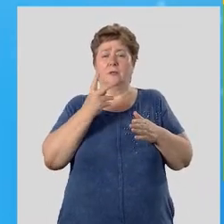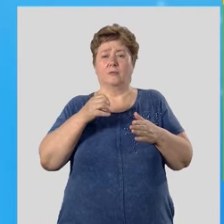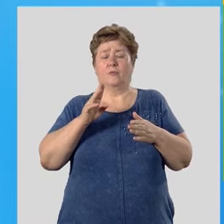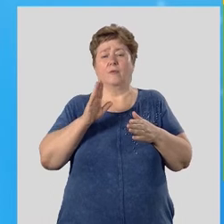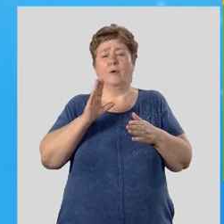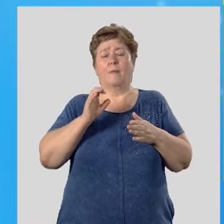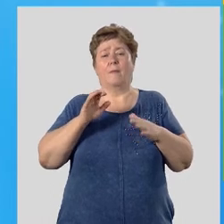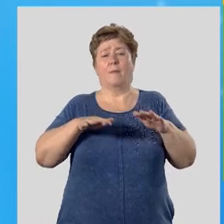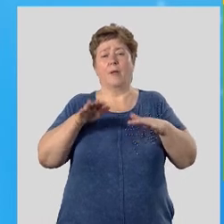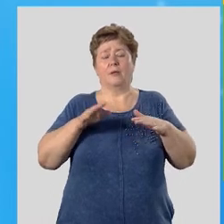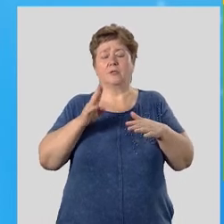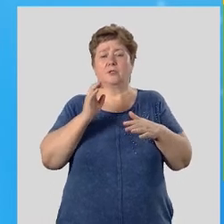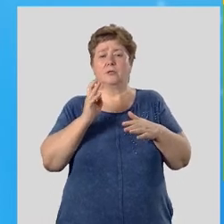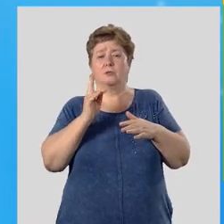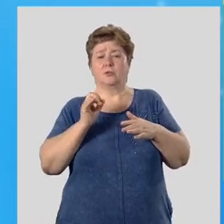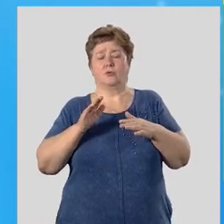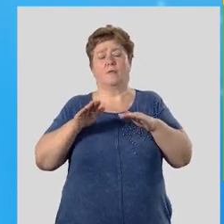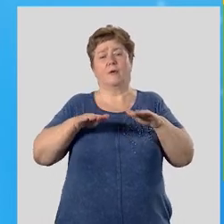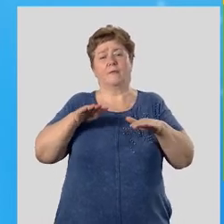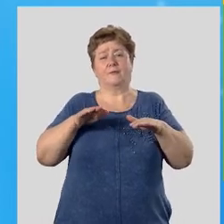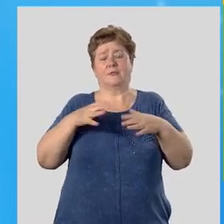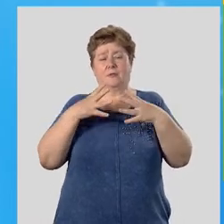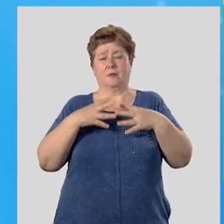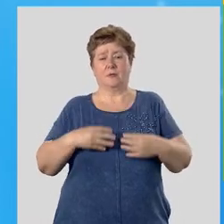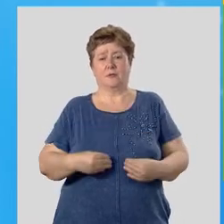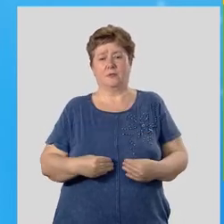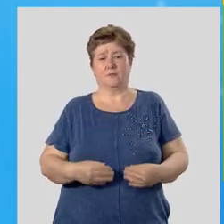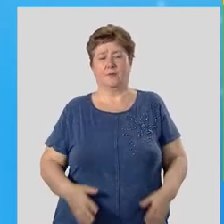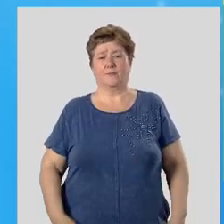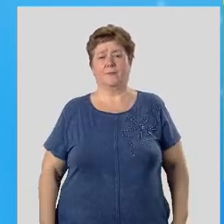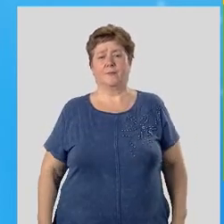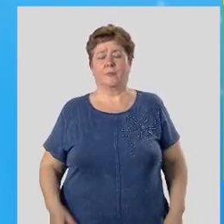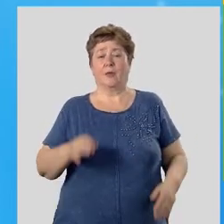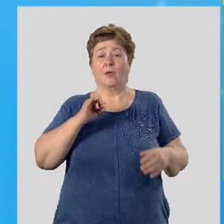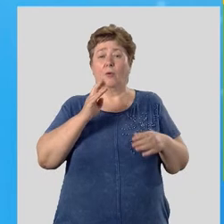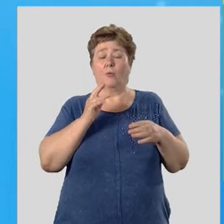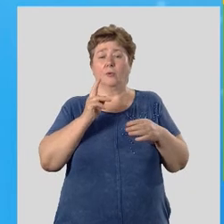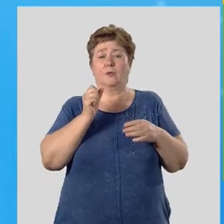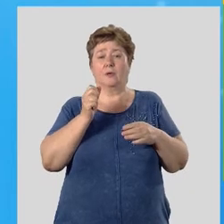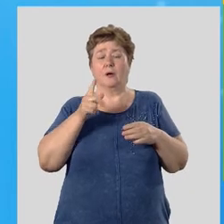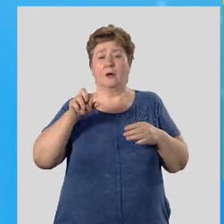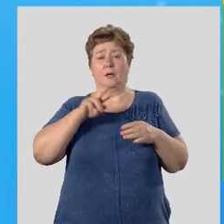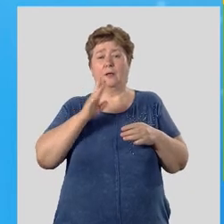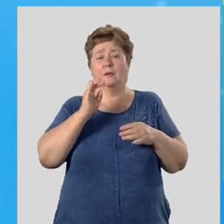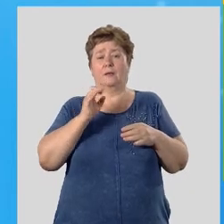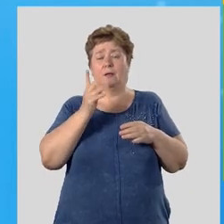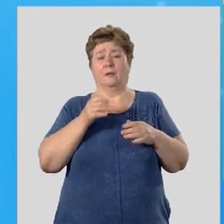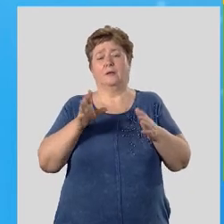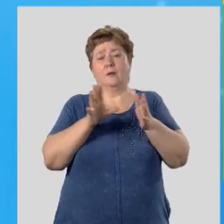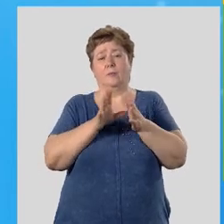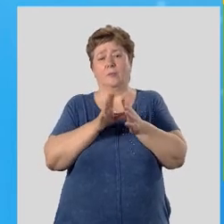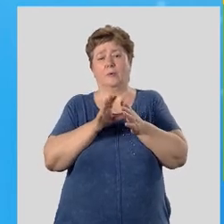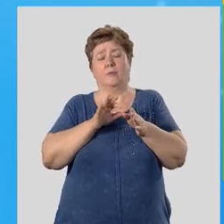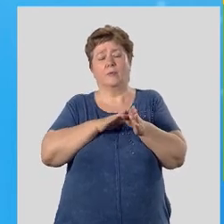баланса и кислотно-щелочного равновесия организма. Ионы калия и натрия